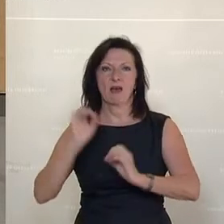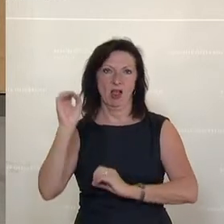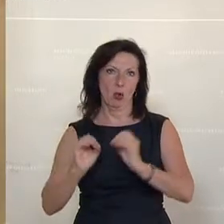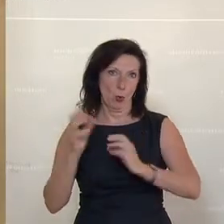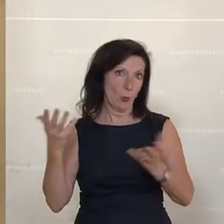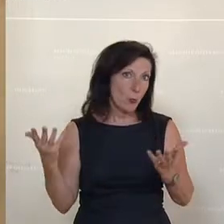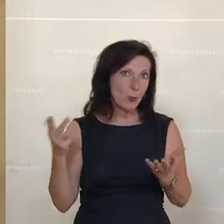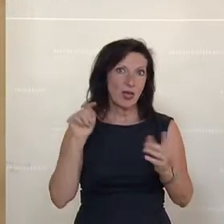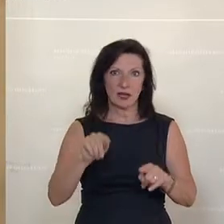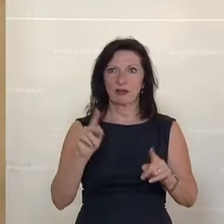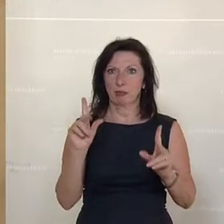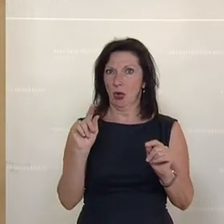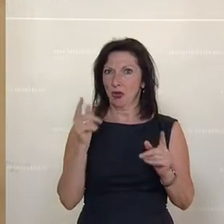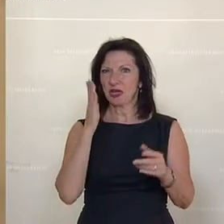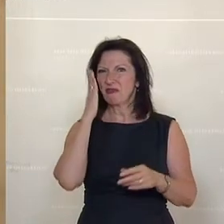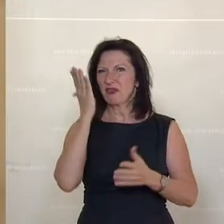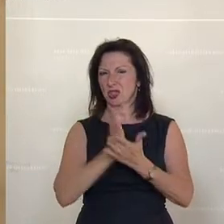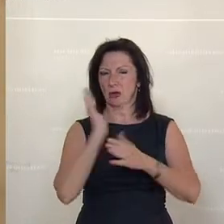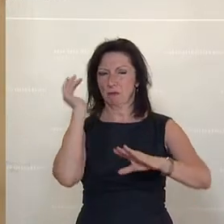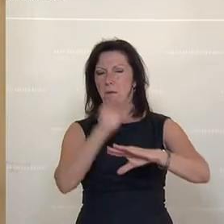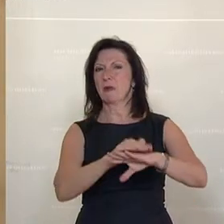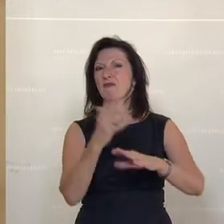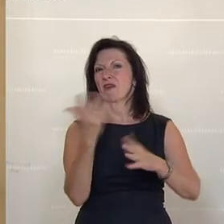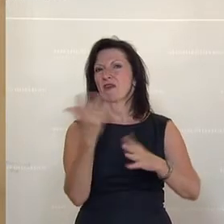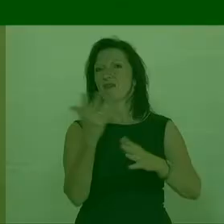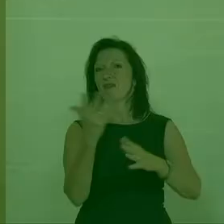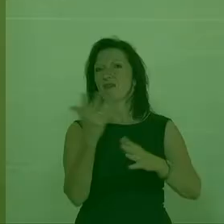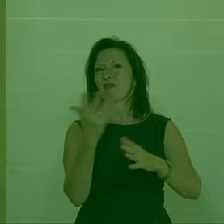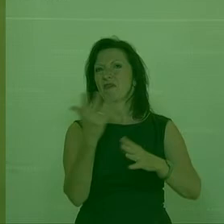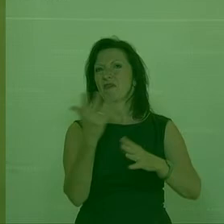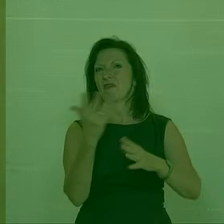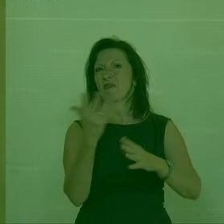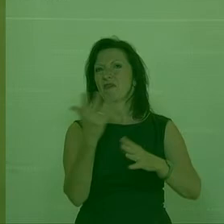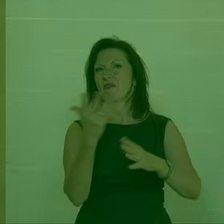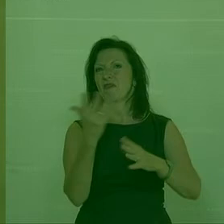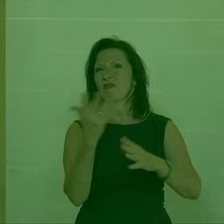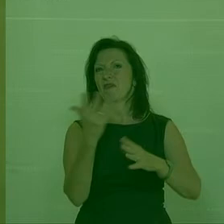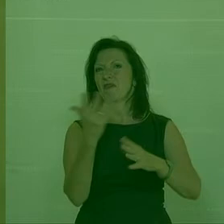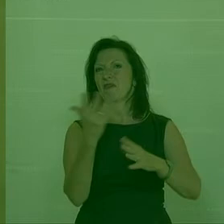Verbesserungsbedarf erkannt werden, und das kann dann auch...